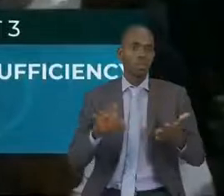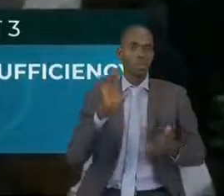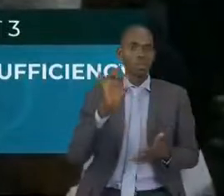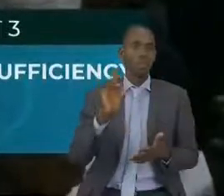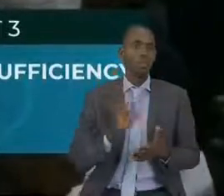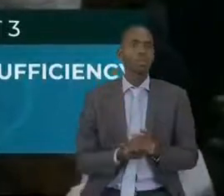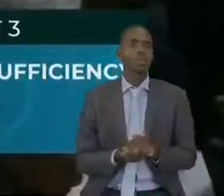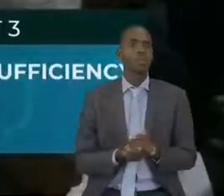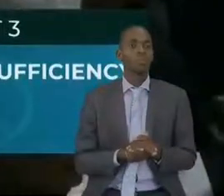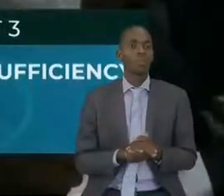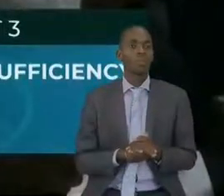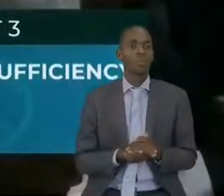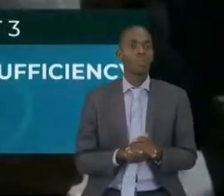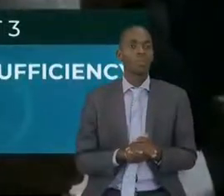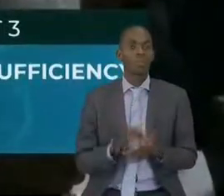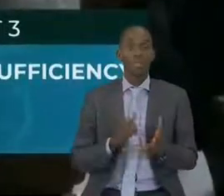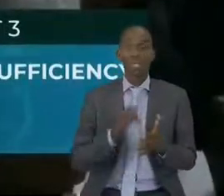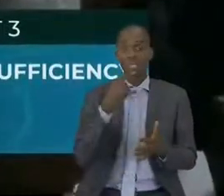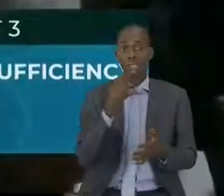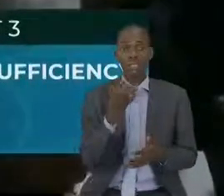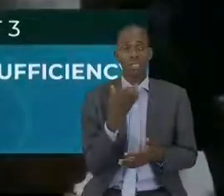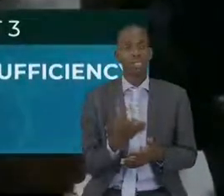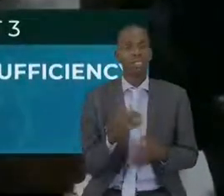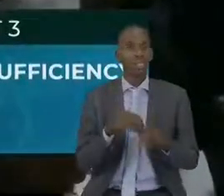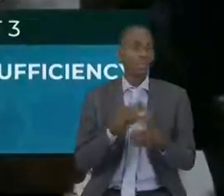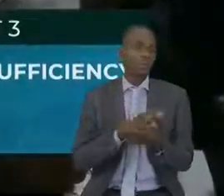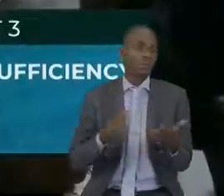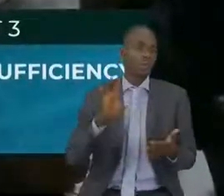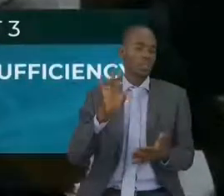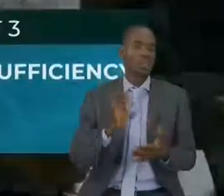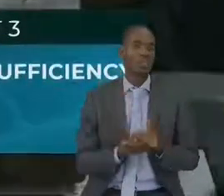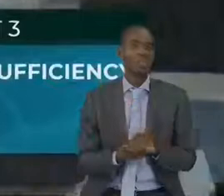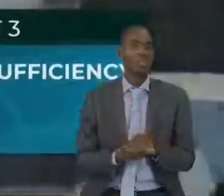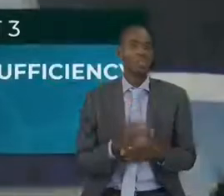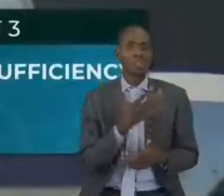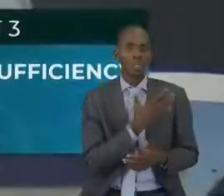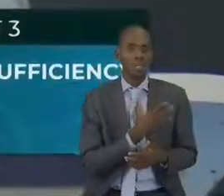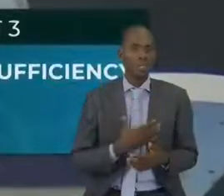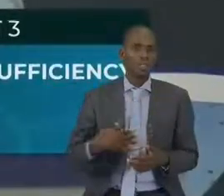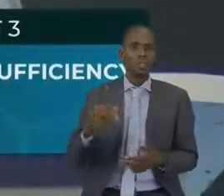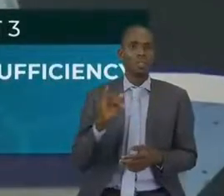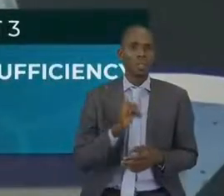verset 8. Il dit, verset 8, « Je suis descendu